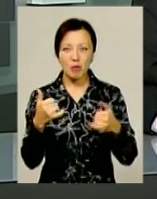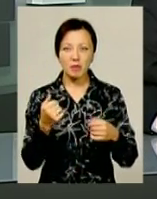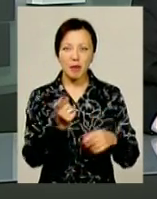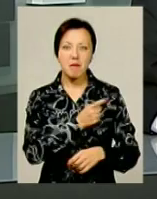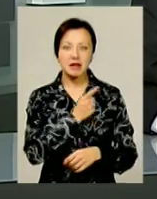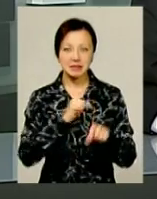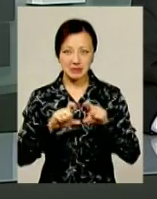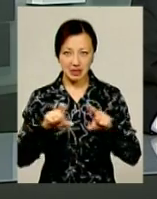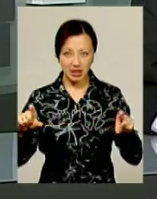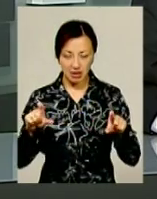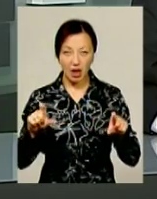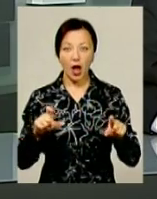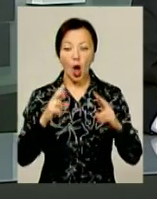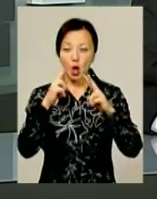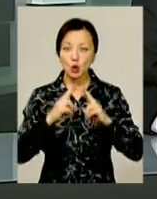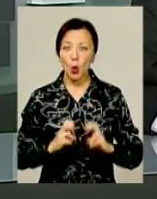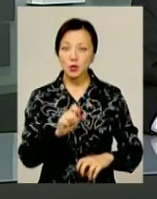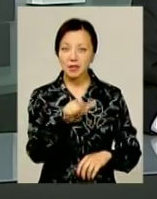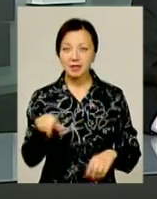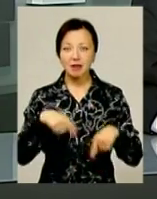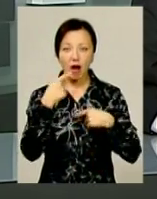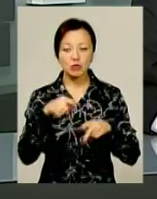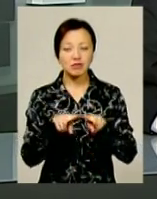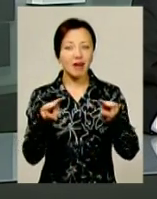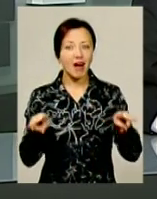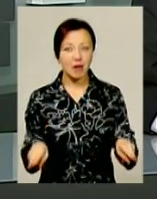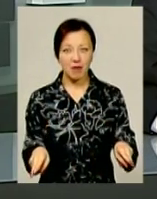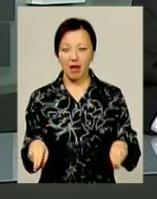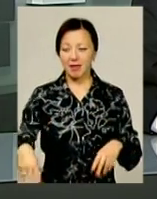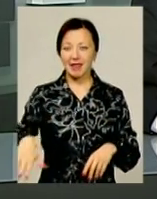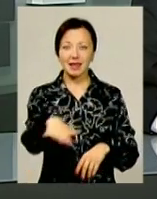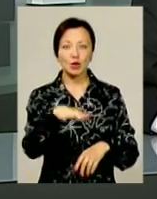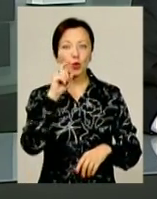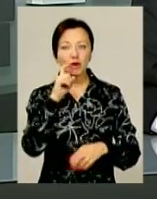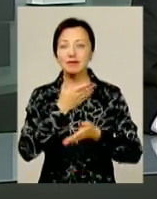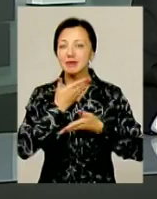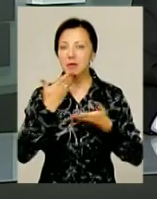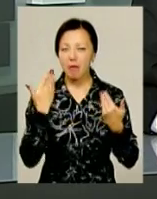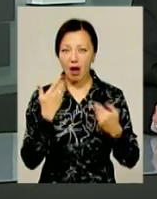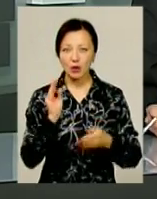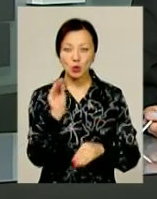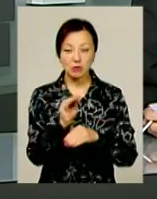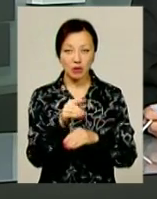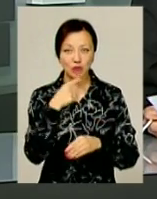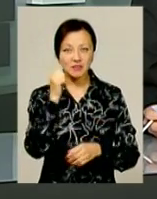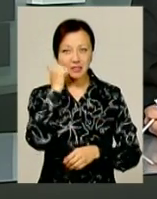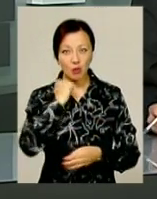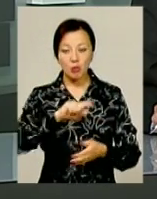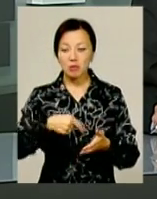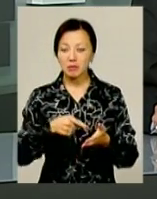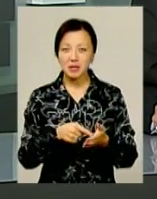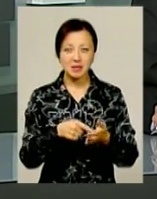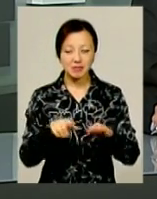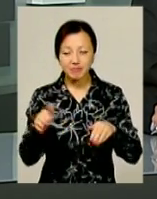археологічної експедиції. Дослідники кажуть, аналогів їй немає на території України та додають. В Старому місті, де не копни, можна